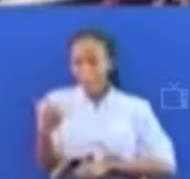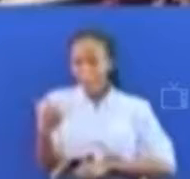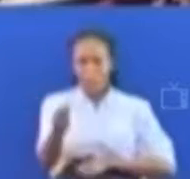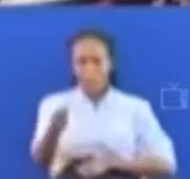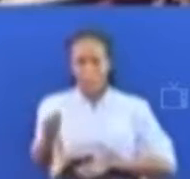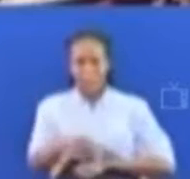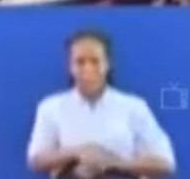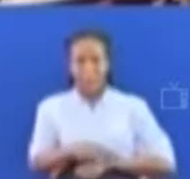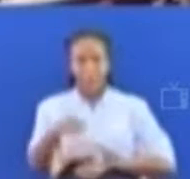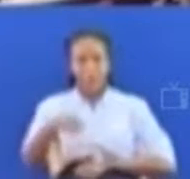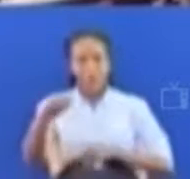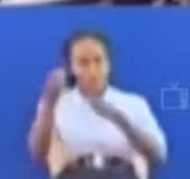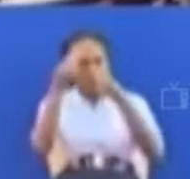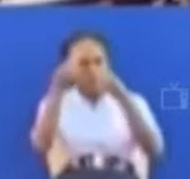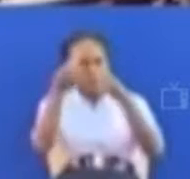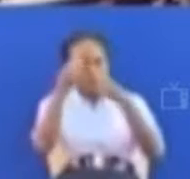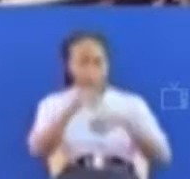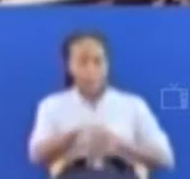na Mheshimiwa Spika,